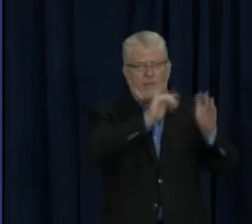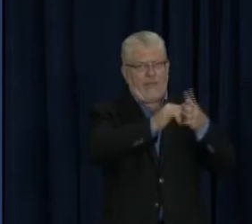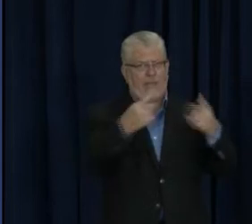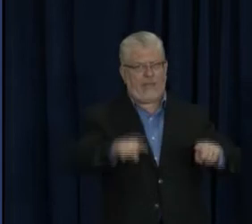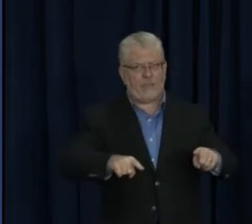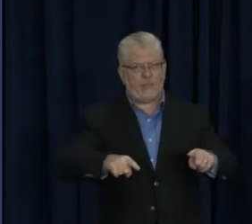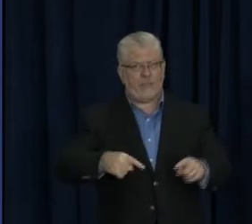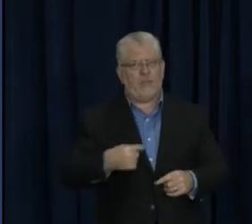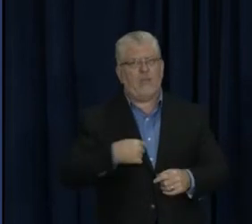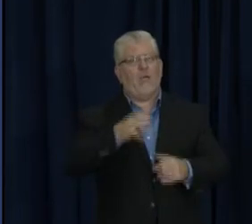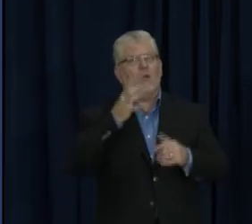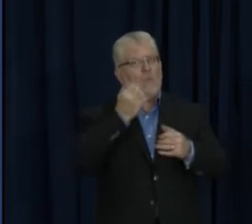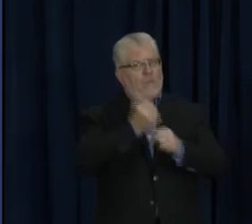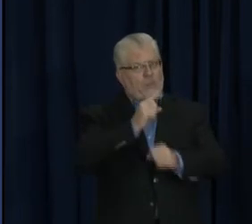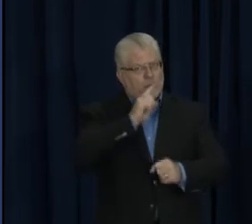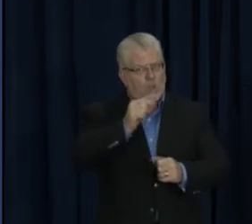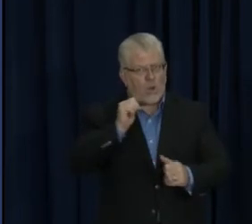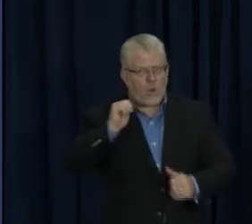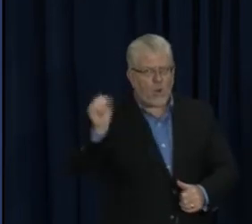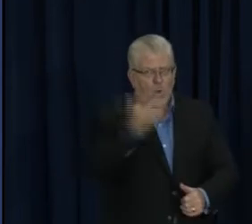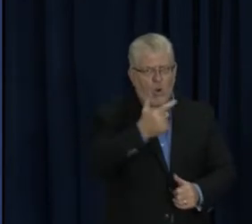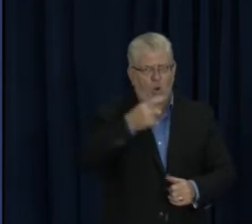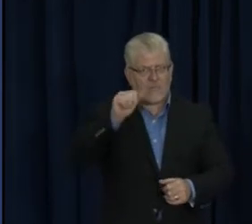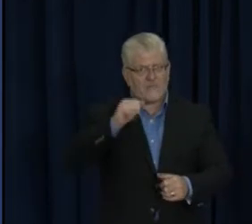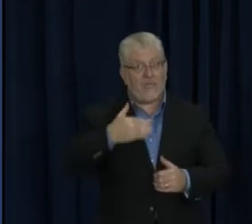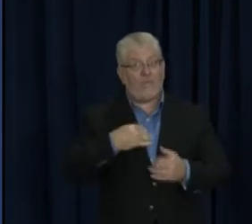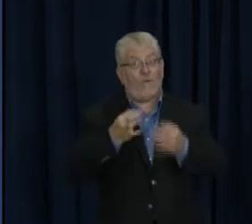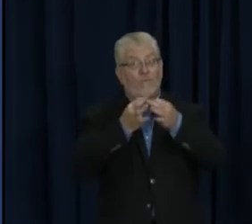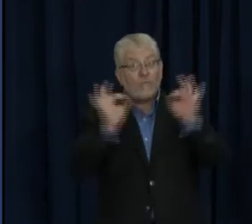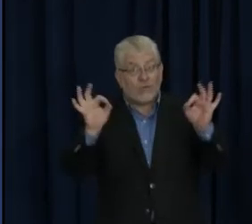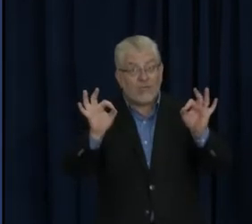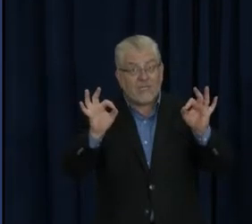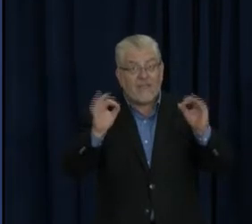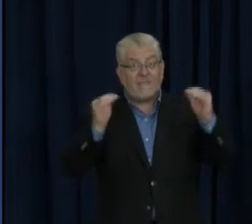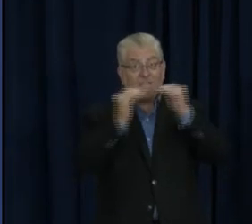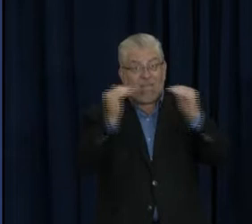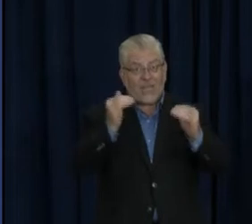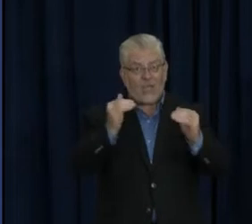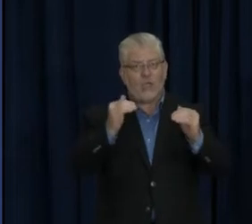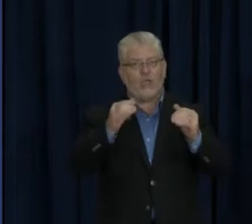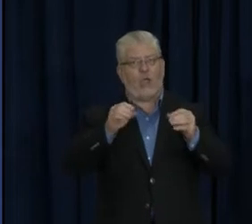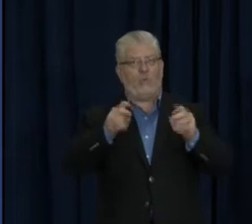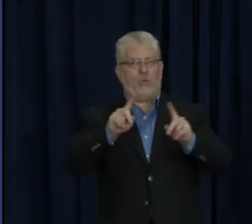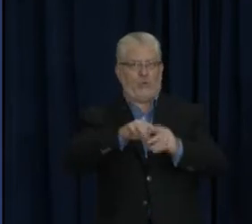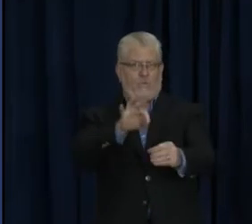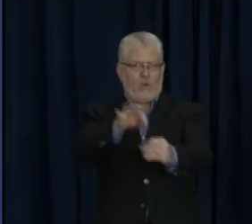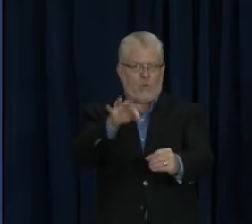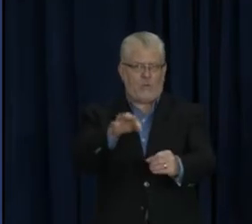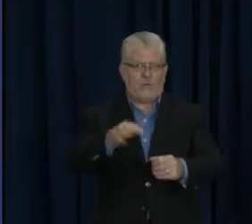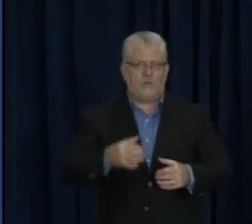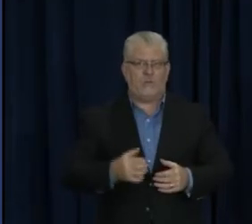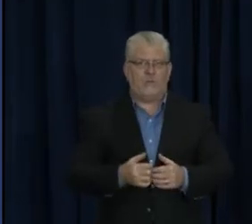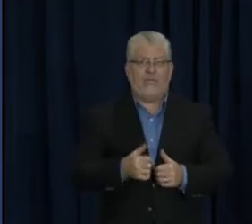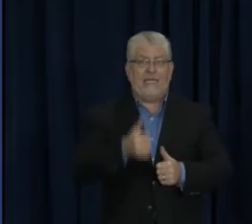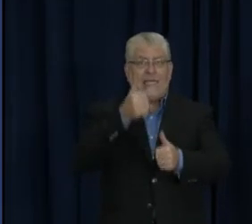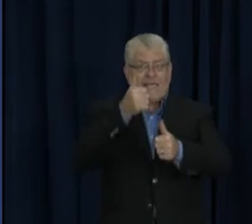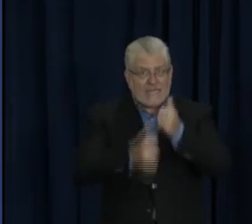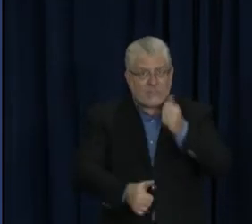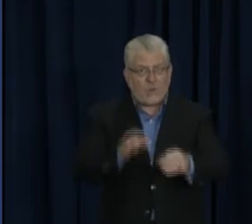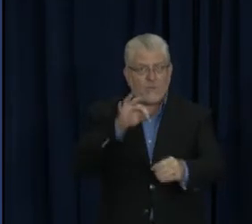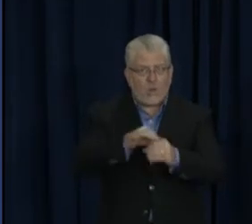وديمقراطيتنا، وكل أمر يعاكس هذا هو أمر مخزي ومعيب. سنواصل الدفاع عن حق